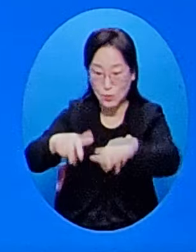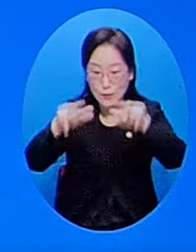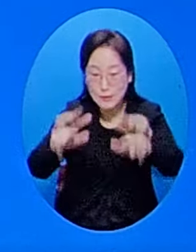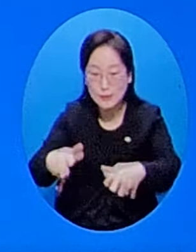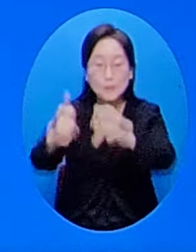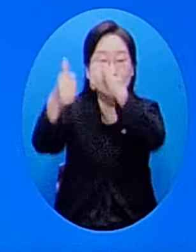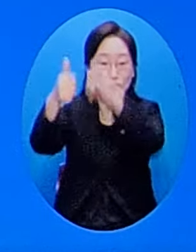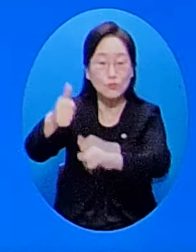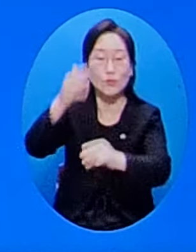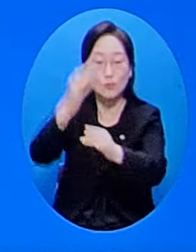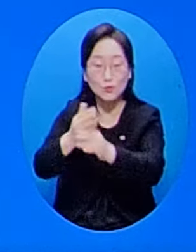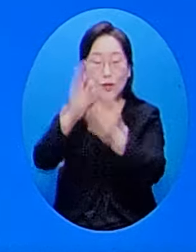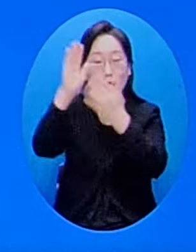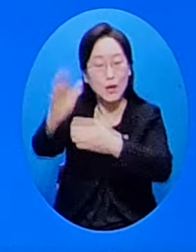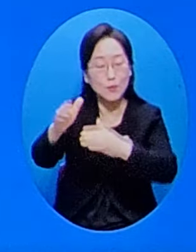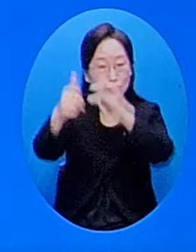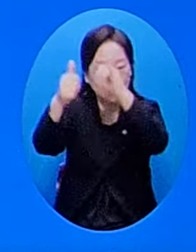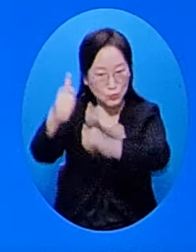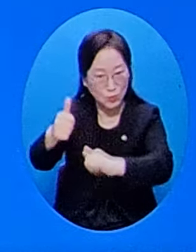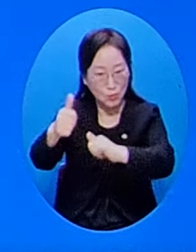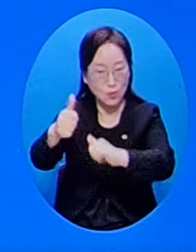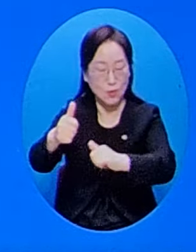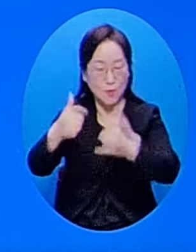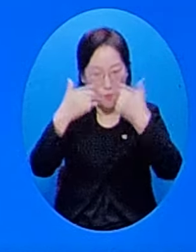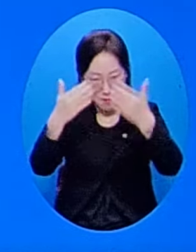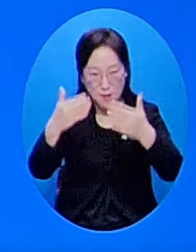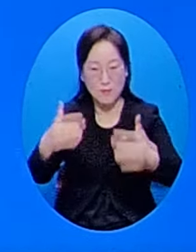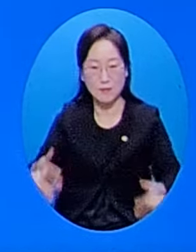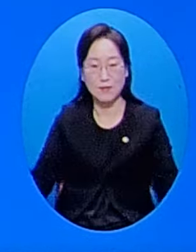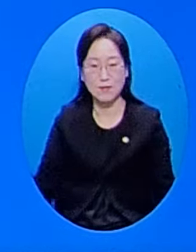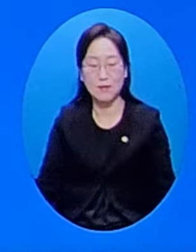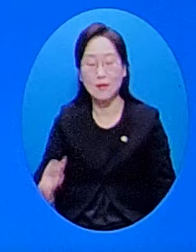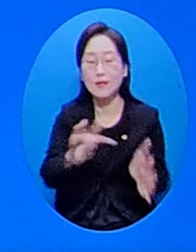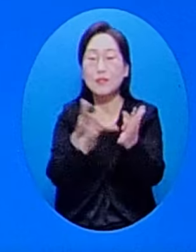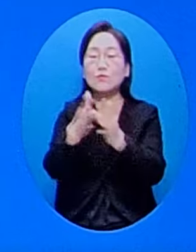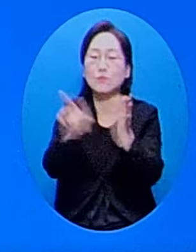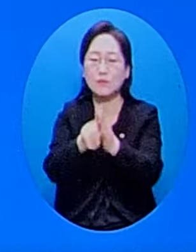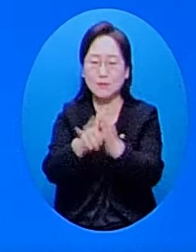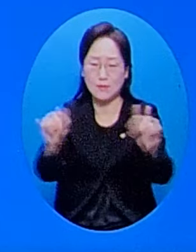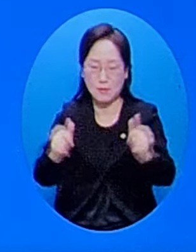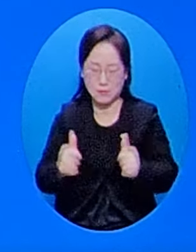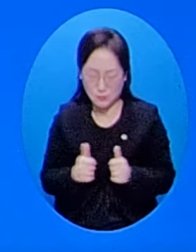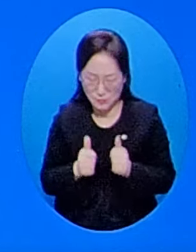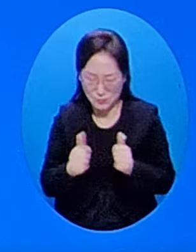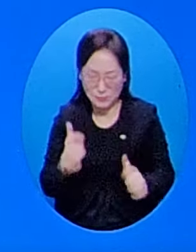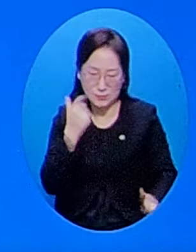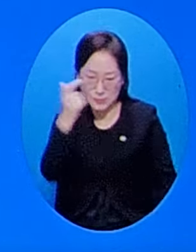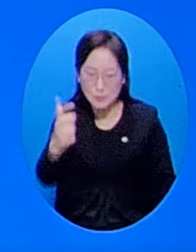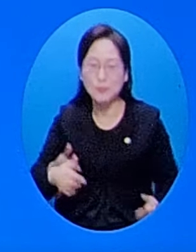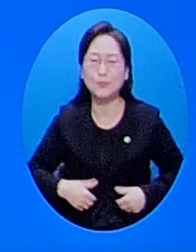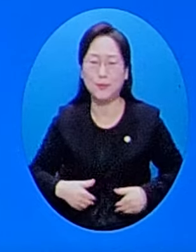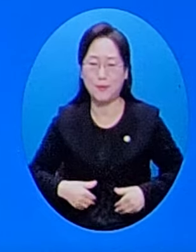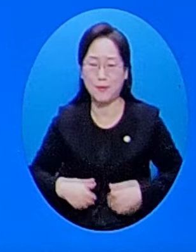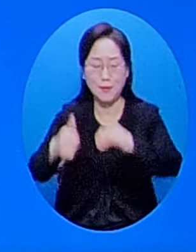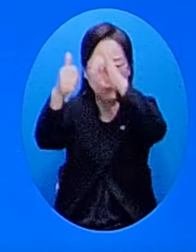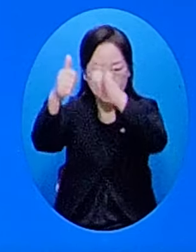충성했고 앞으로도 충성할 것이다. 예수 믿는 사람들이 성실해야 됩니다. 충성해야 됩니다.